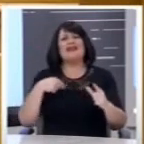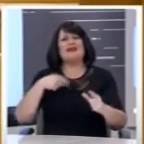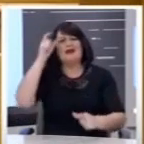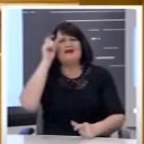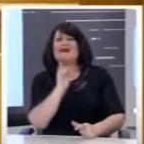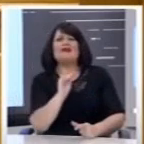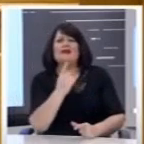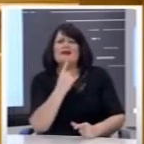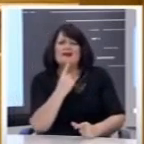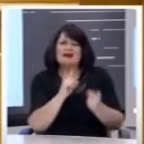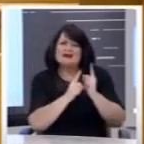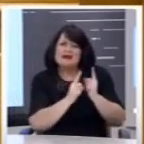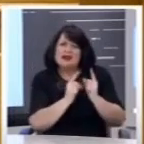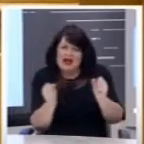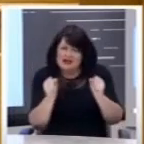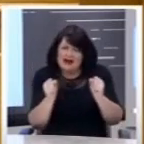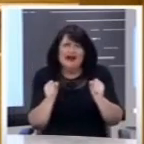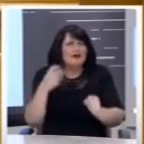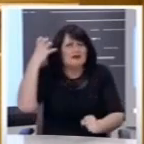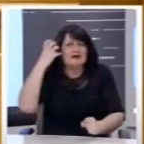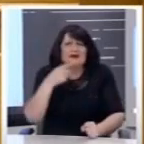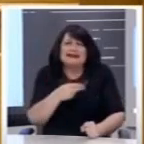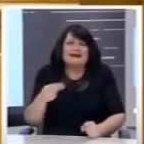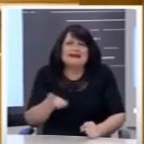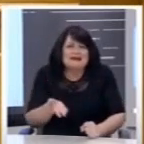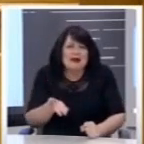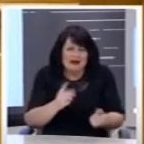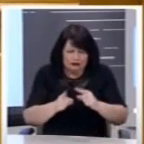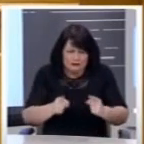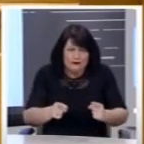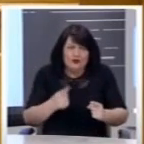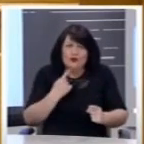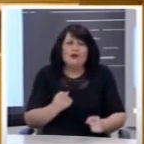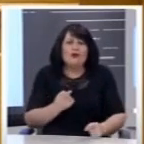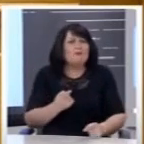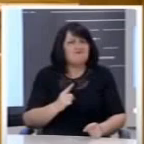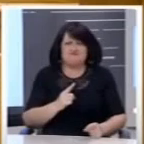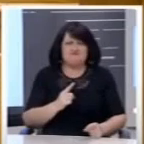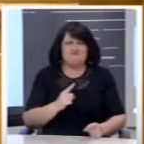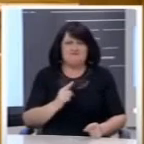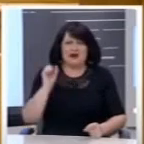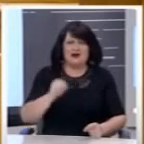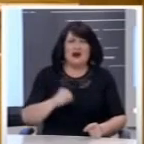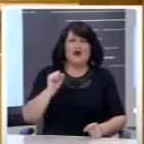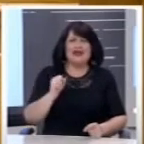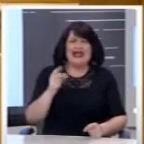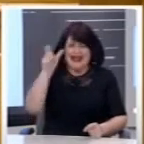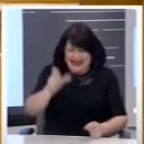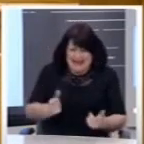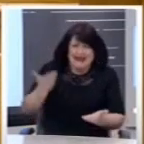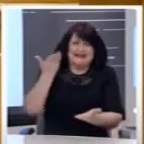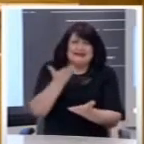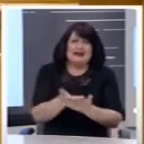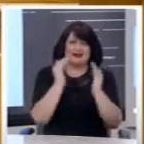με συνθήκη ασφάλειας αυτό ακριβώς το περιεχόμενο, δεν ήταν σε θέση ούτε καν να συμφωνήσουν με το ίδιο τους το αίτημα να διατηρηθεί